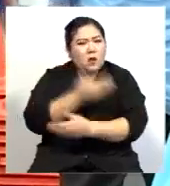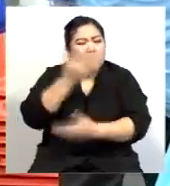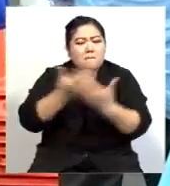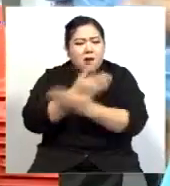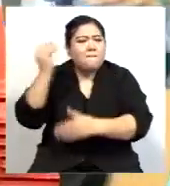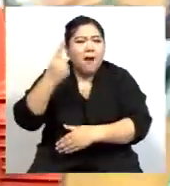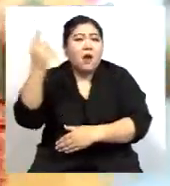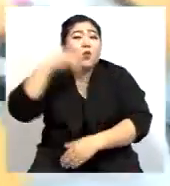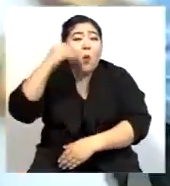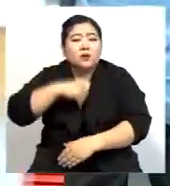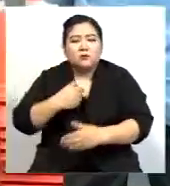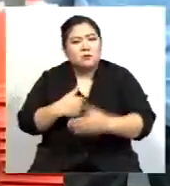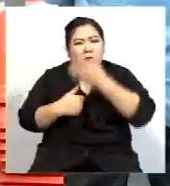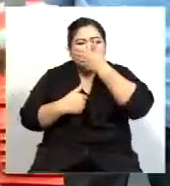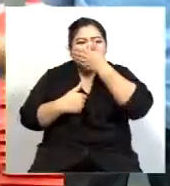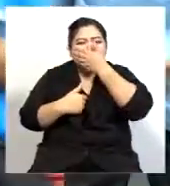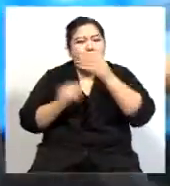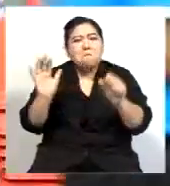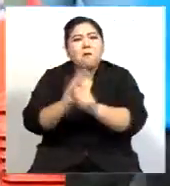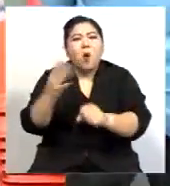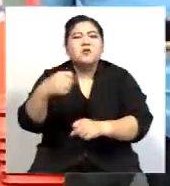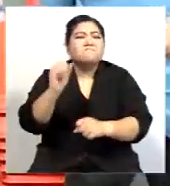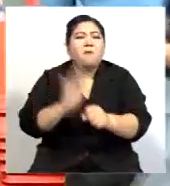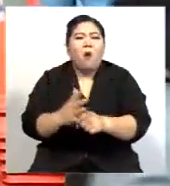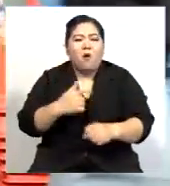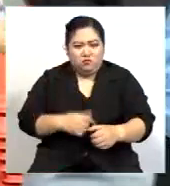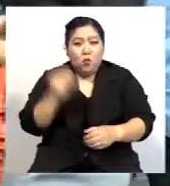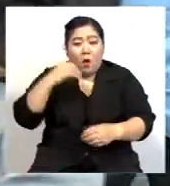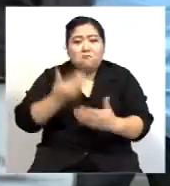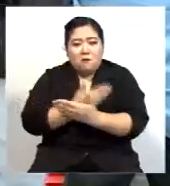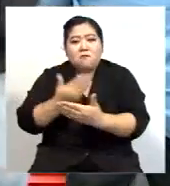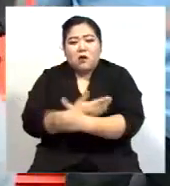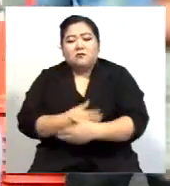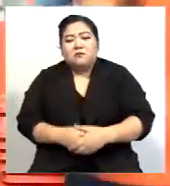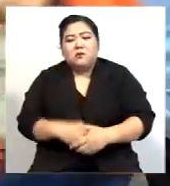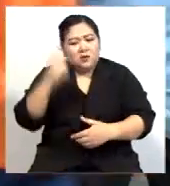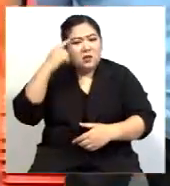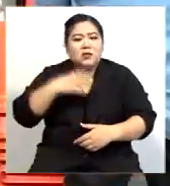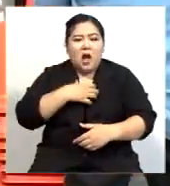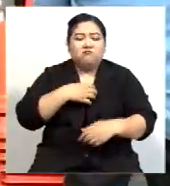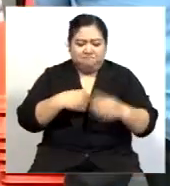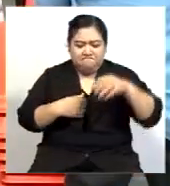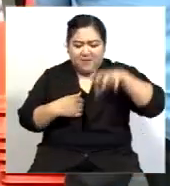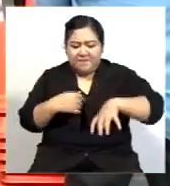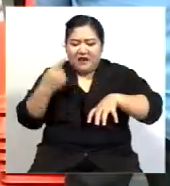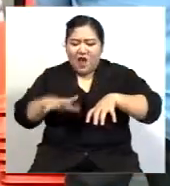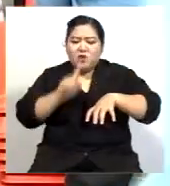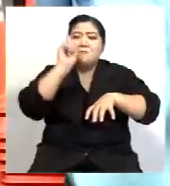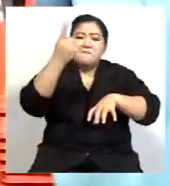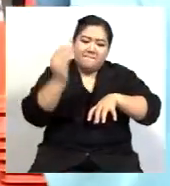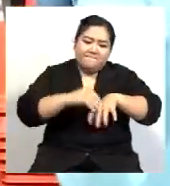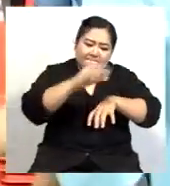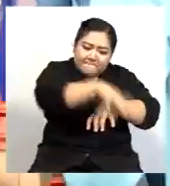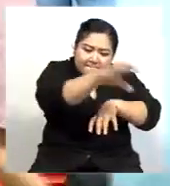ช่ควรจะกระจายจุดหลายจุด